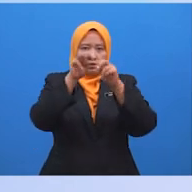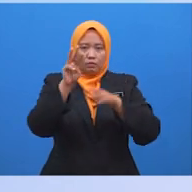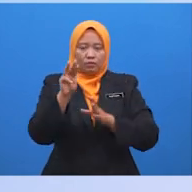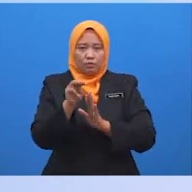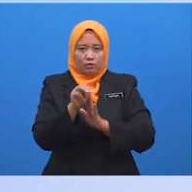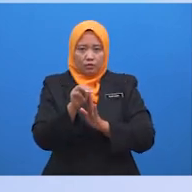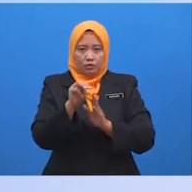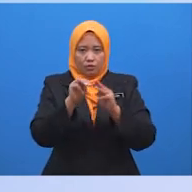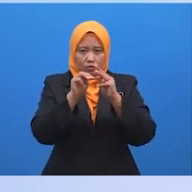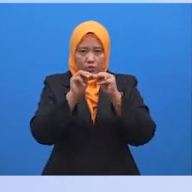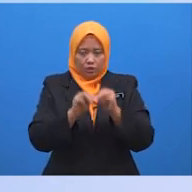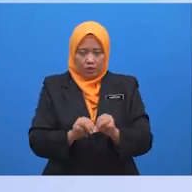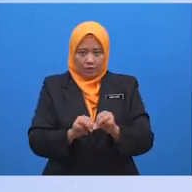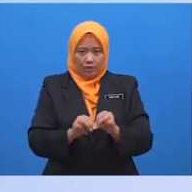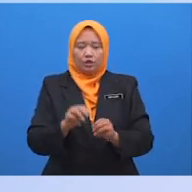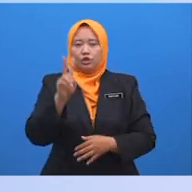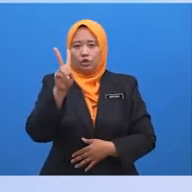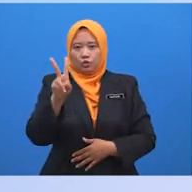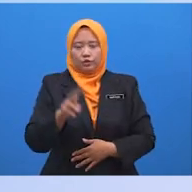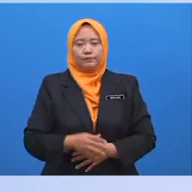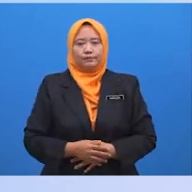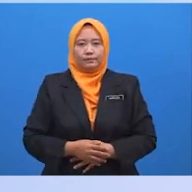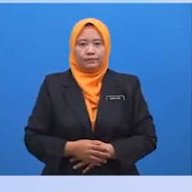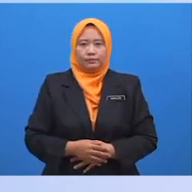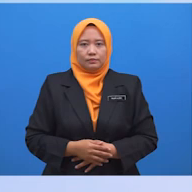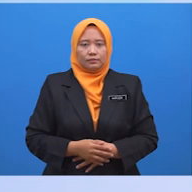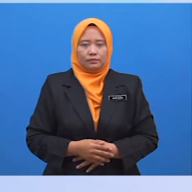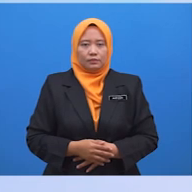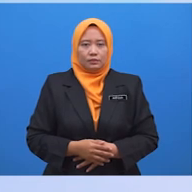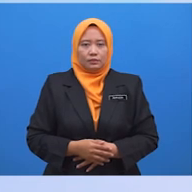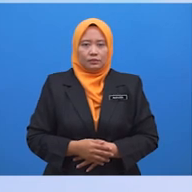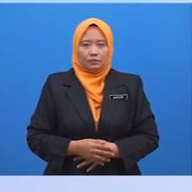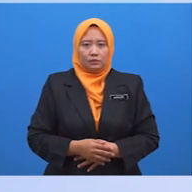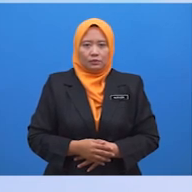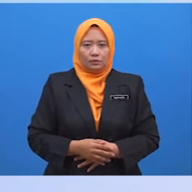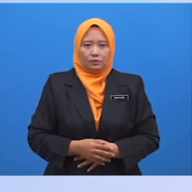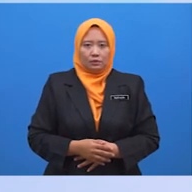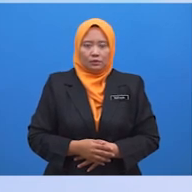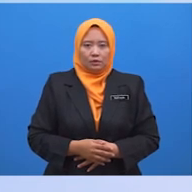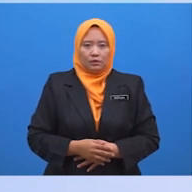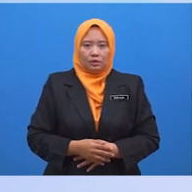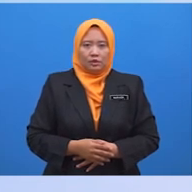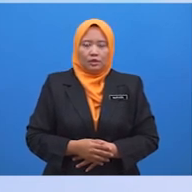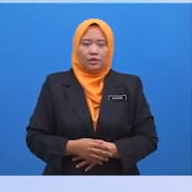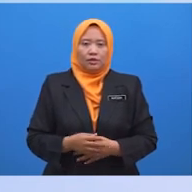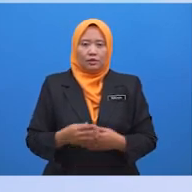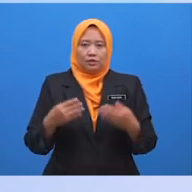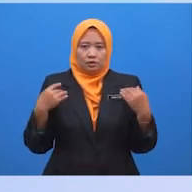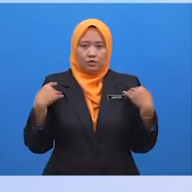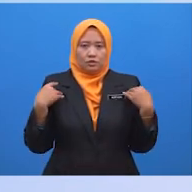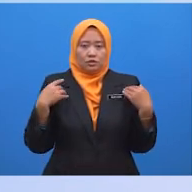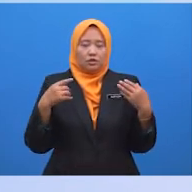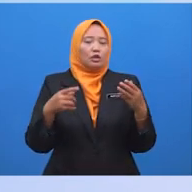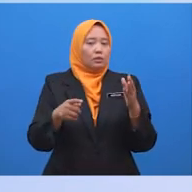Menentukan sama ada satu garis lurus itu mempunyai kecerunan positif